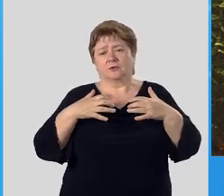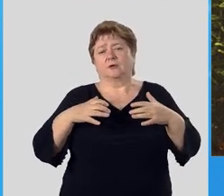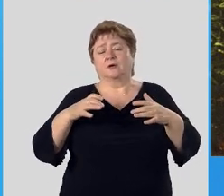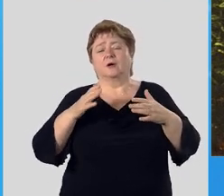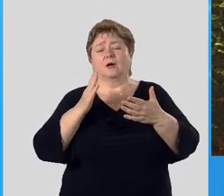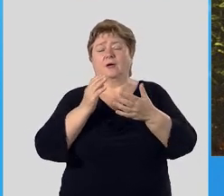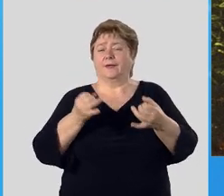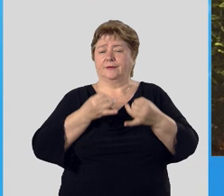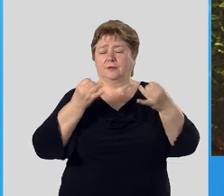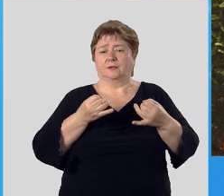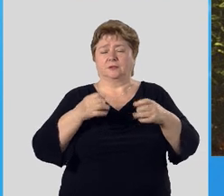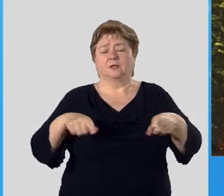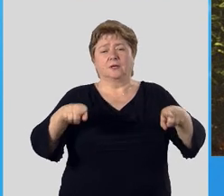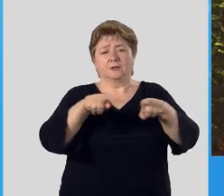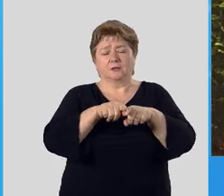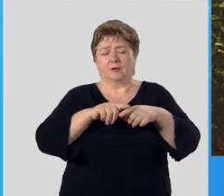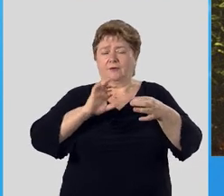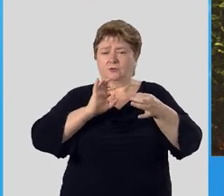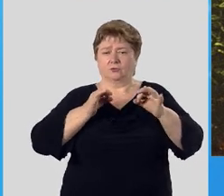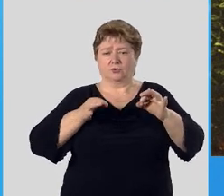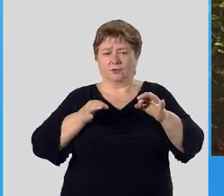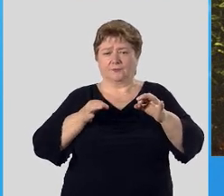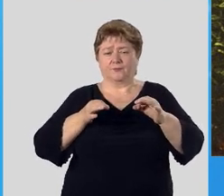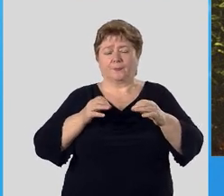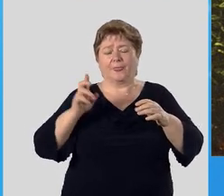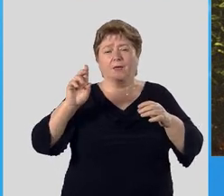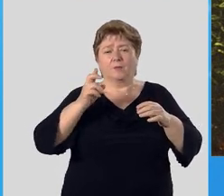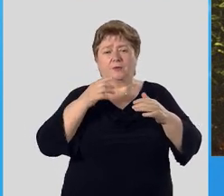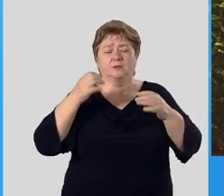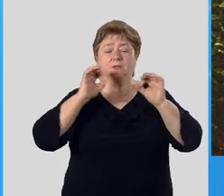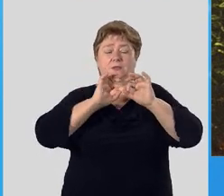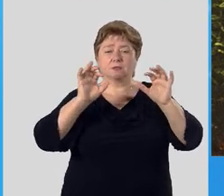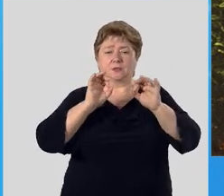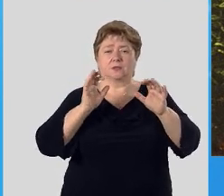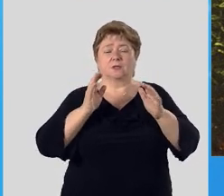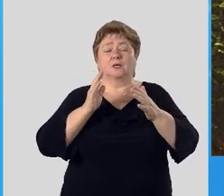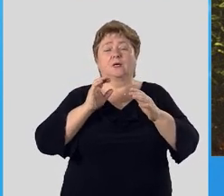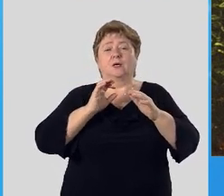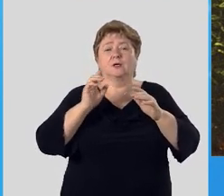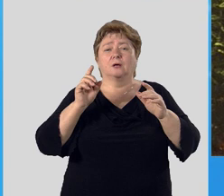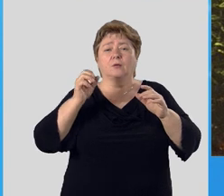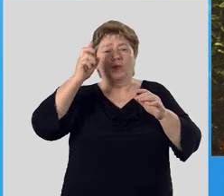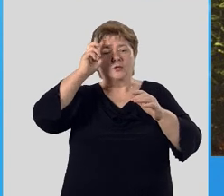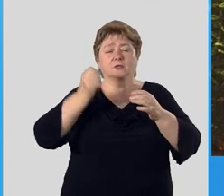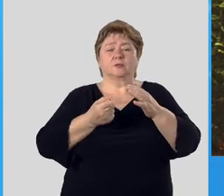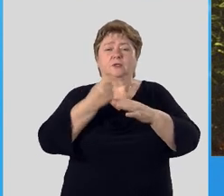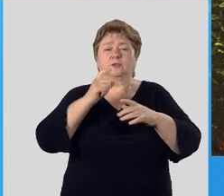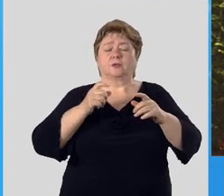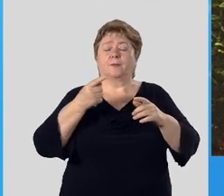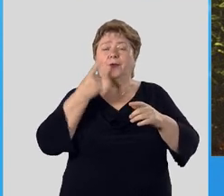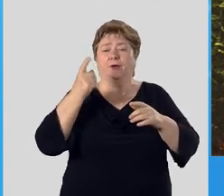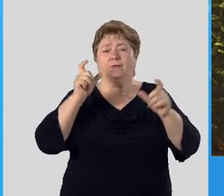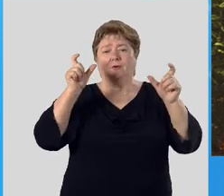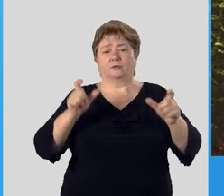интересный и одновременно сложный библейская версия рассказывает о божественном происхождении первых